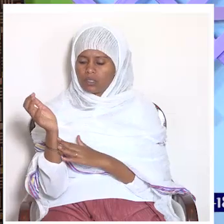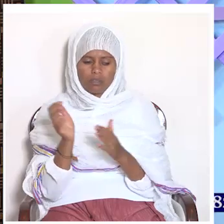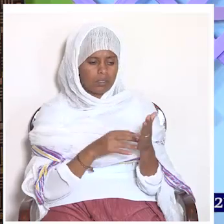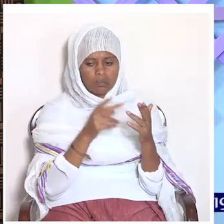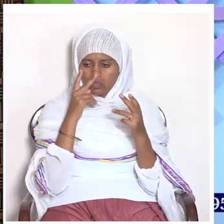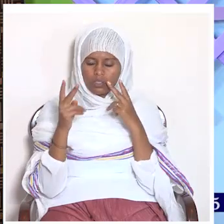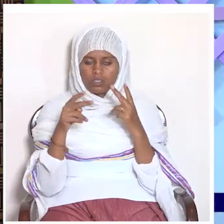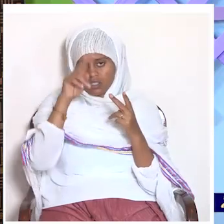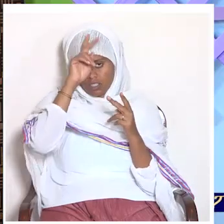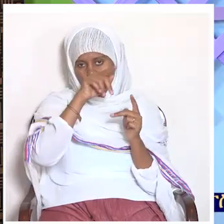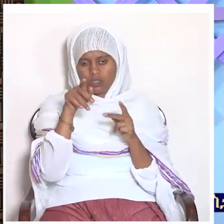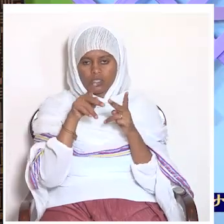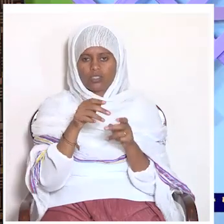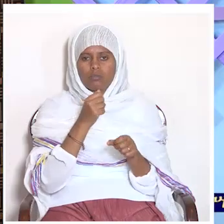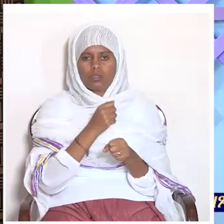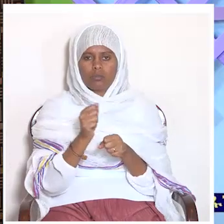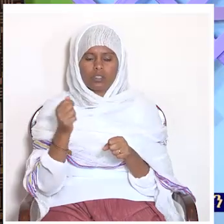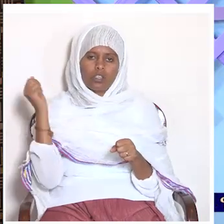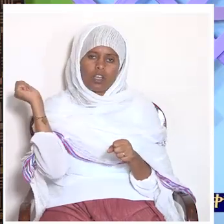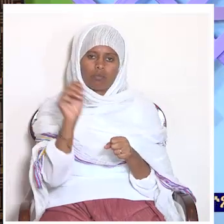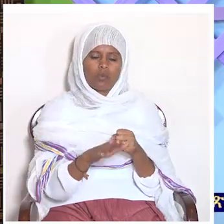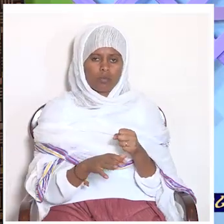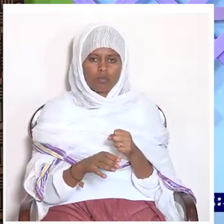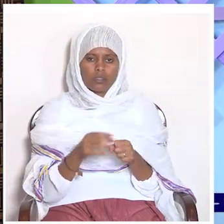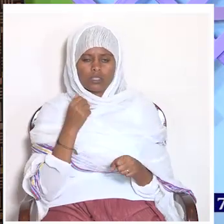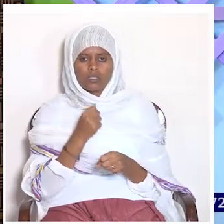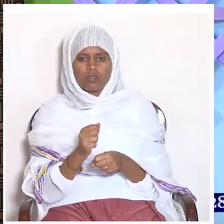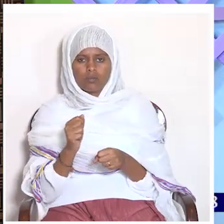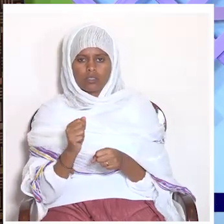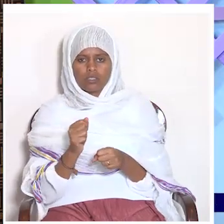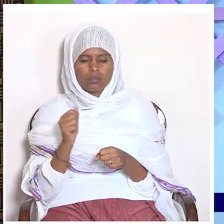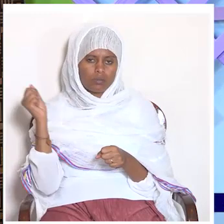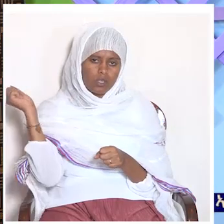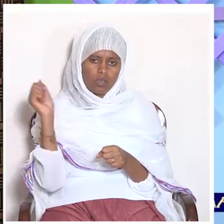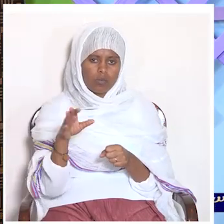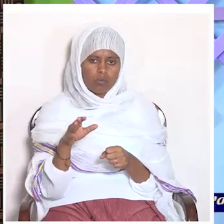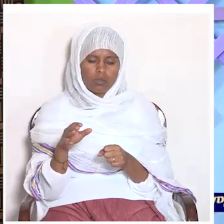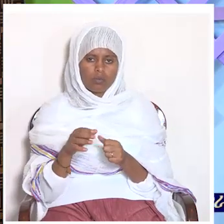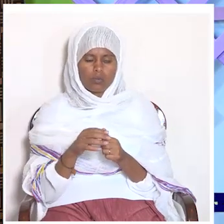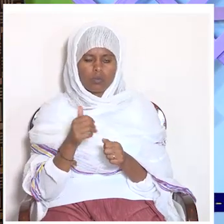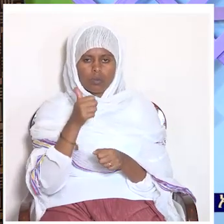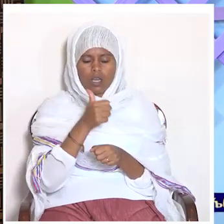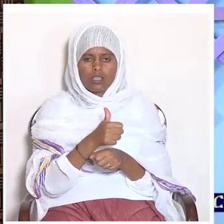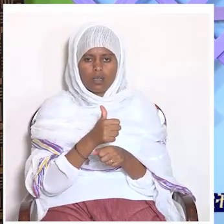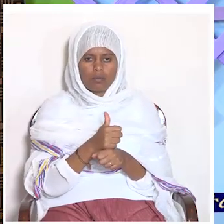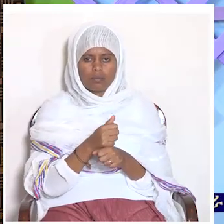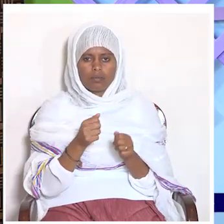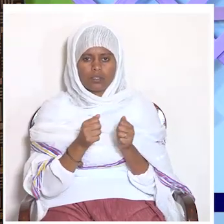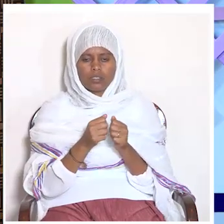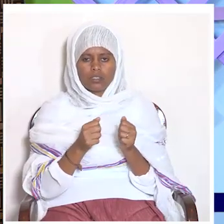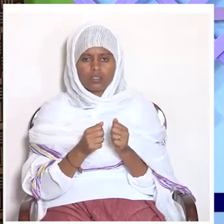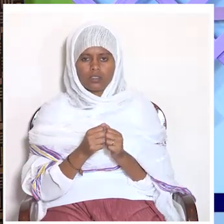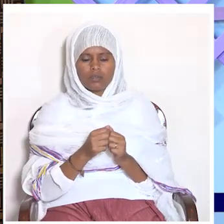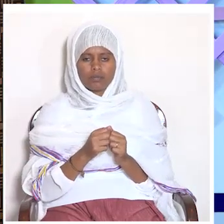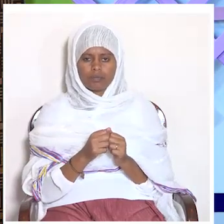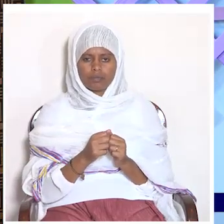لهم يمان ساقان كلون كلاو ديابلوس مصيو بامنو قرو يهار ممم اتي امني هاريمو كتوانان ابونا عدام قنا